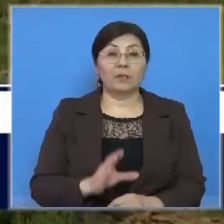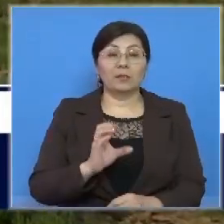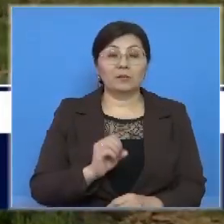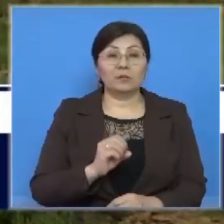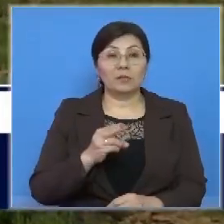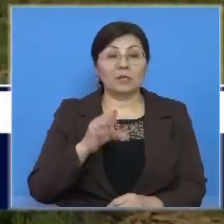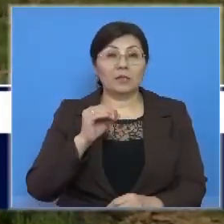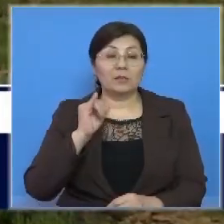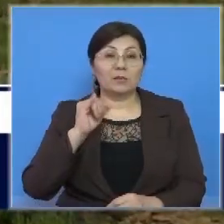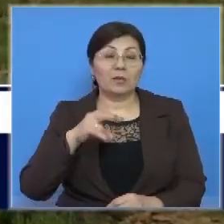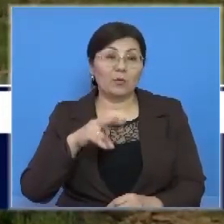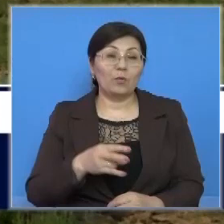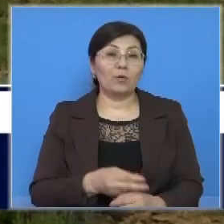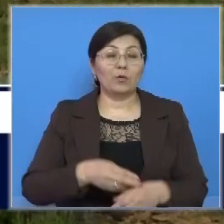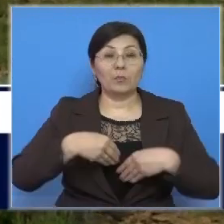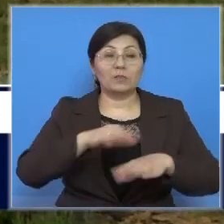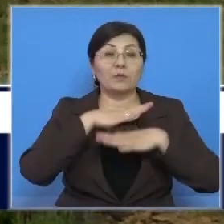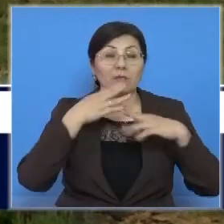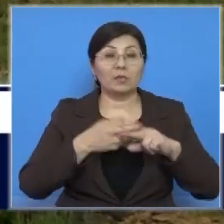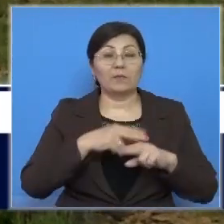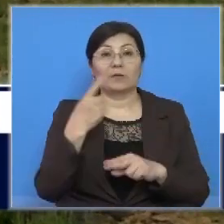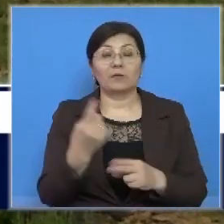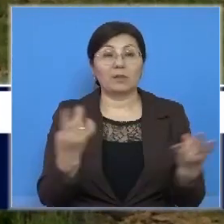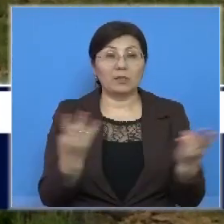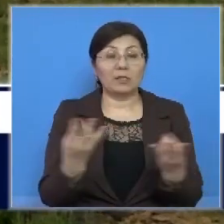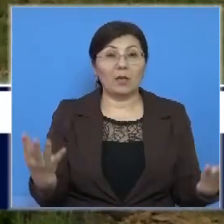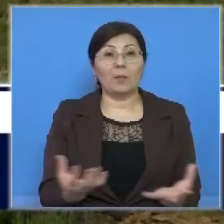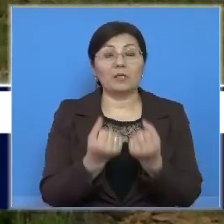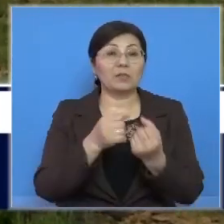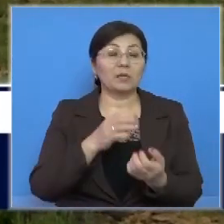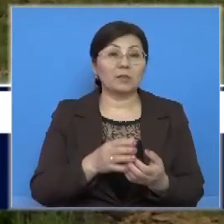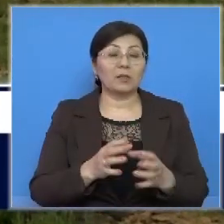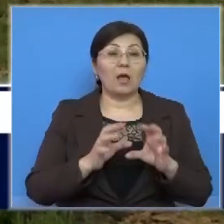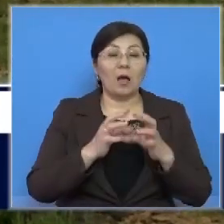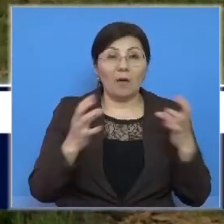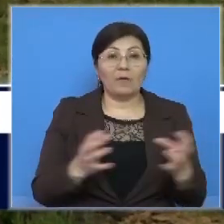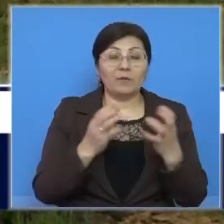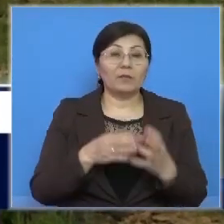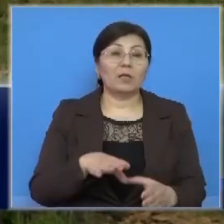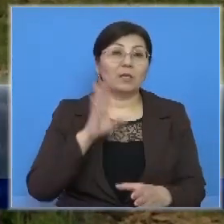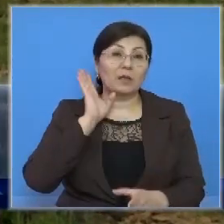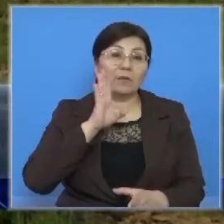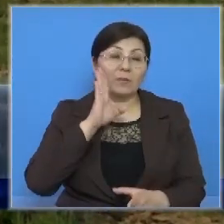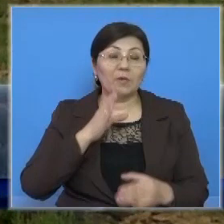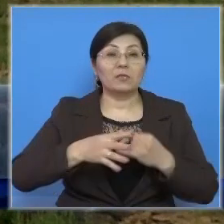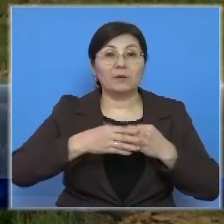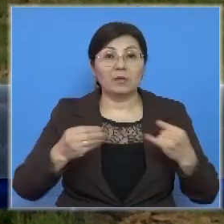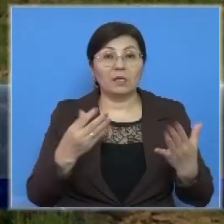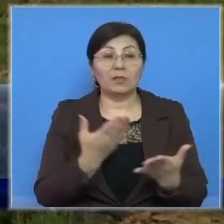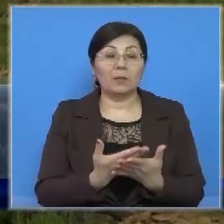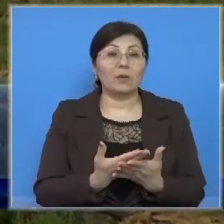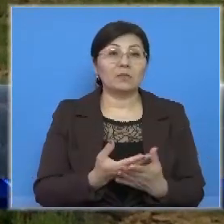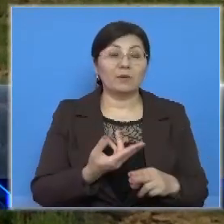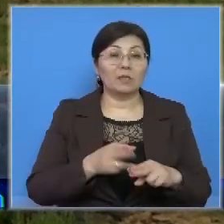Мы неспроста высадили саксаул. Во-первых, это необходимо для поддержания влажности почвы. Во-вторых, саксаул будет сдерживать потоки